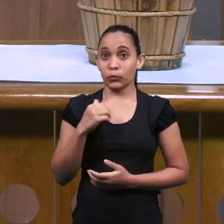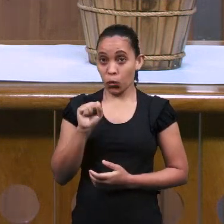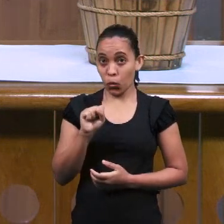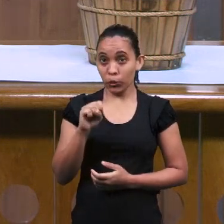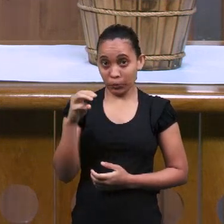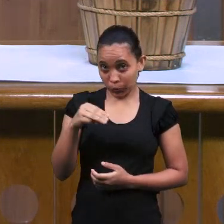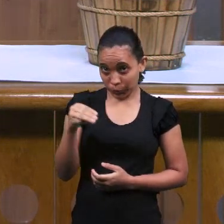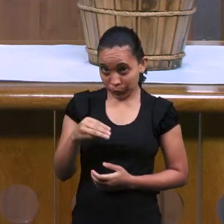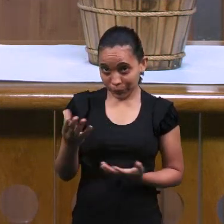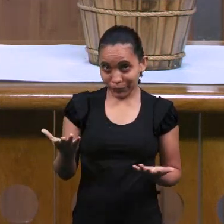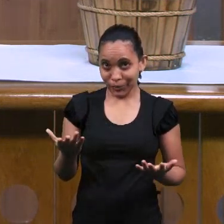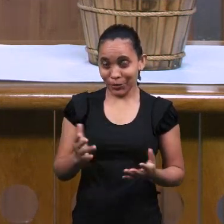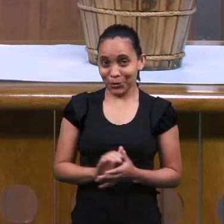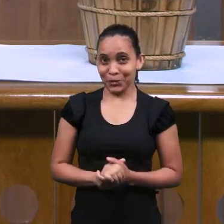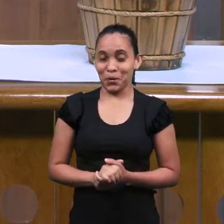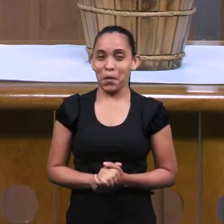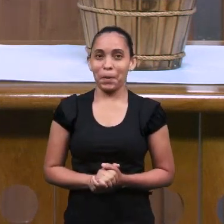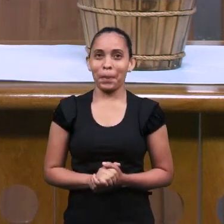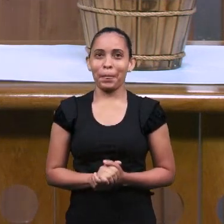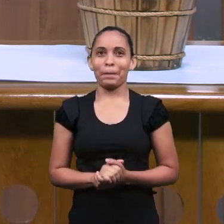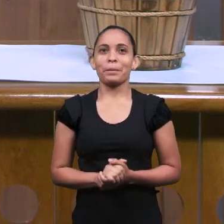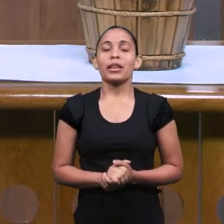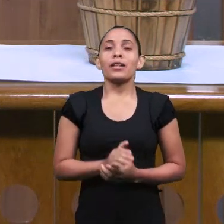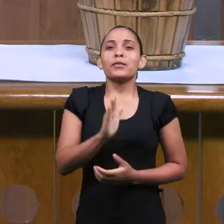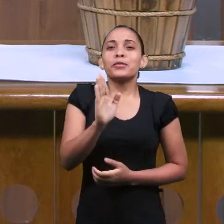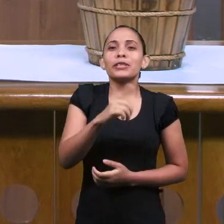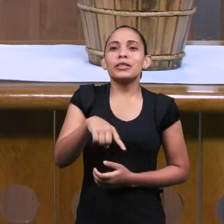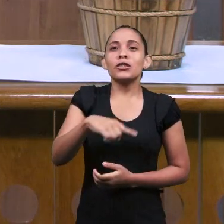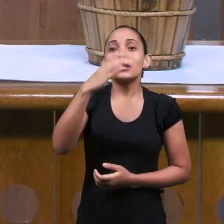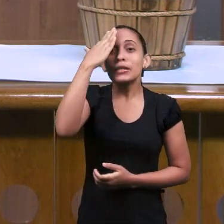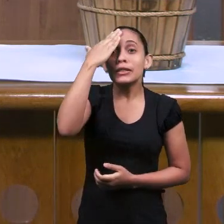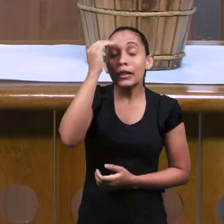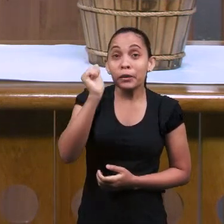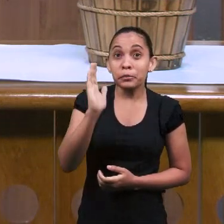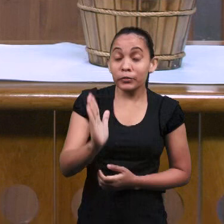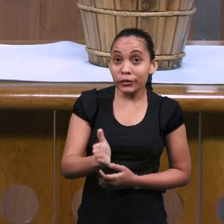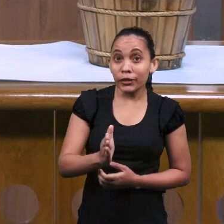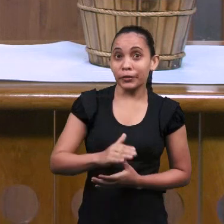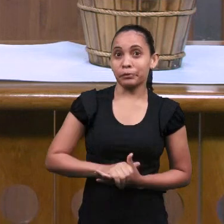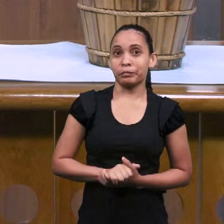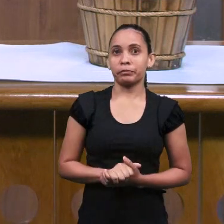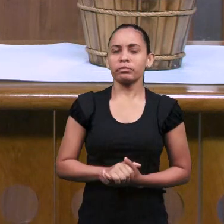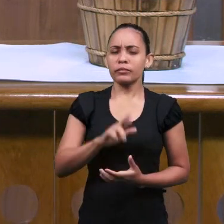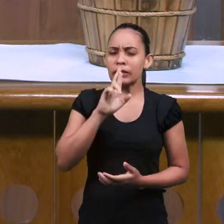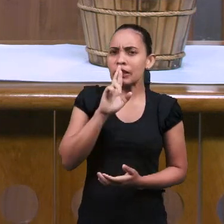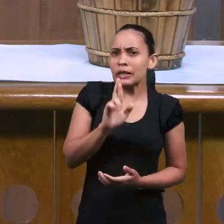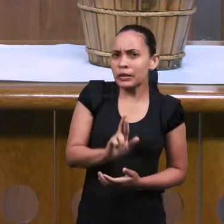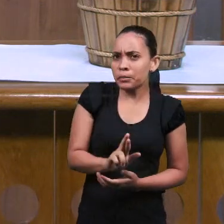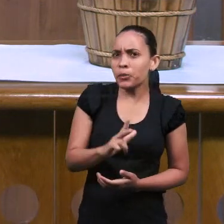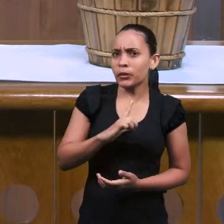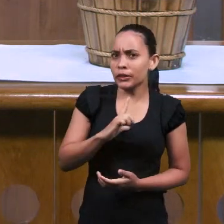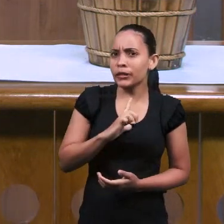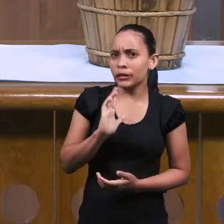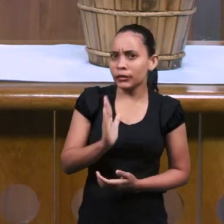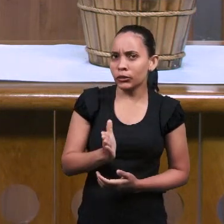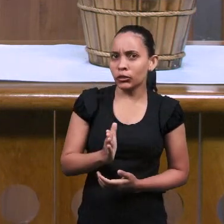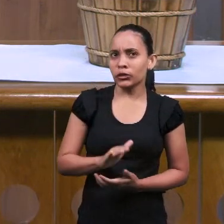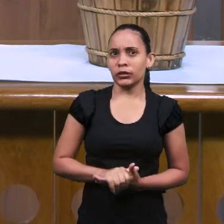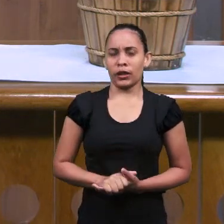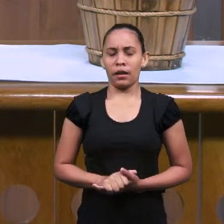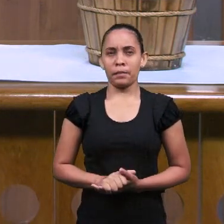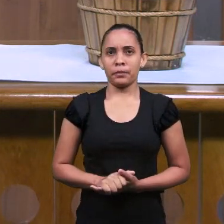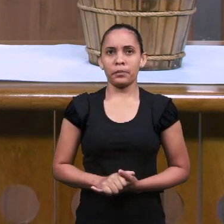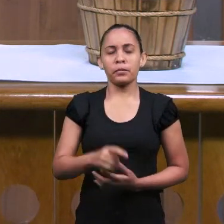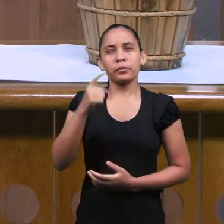8 minutes pour moi. Très bien. Alors, passons ici. Ce que les frères et sœurs ont vu, les réponses qu'on a vues, non, méditer